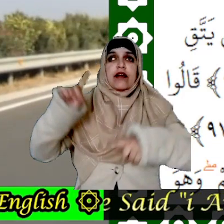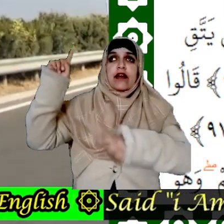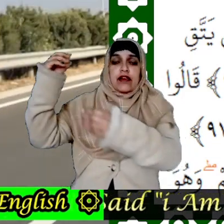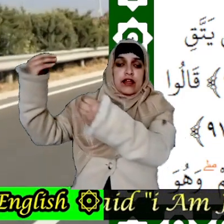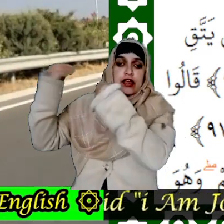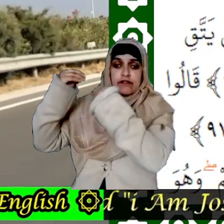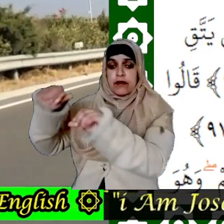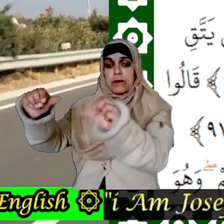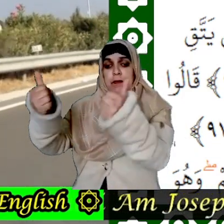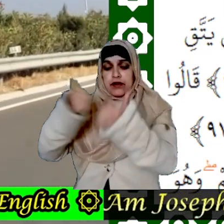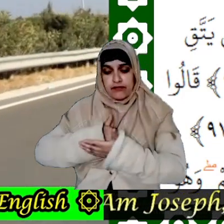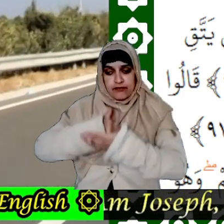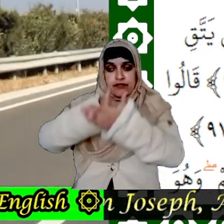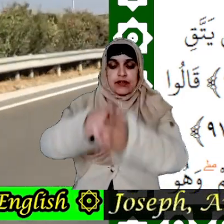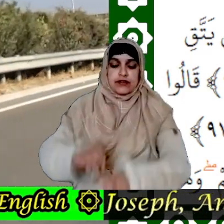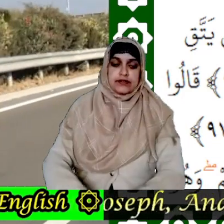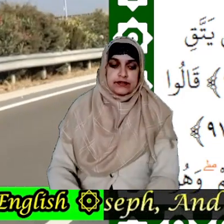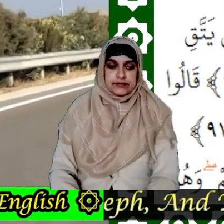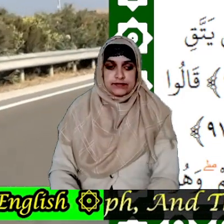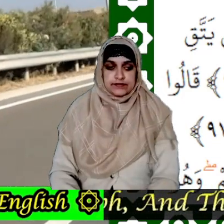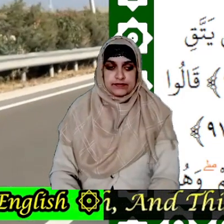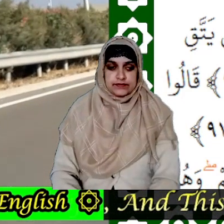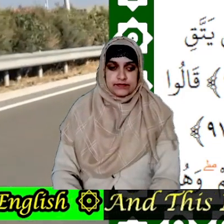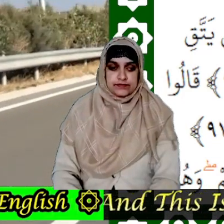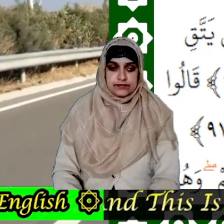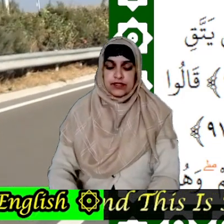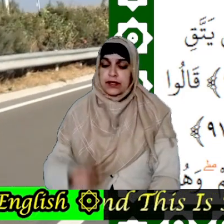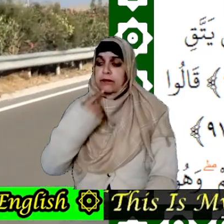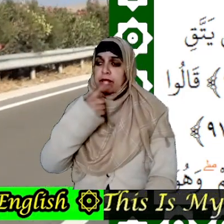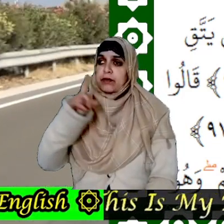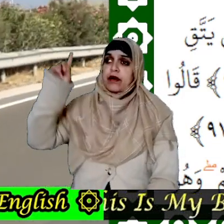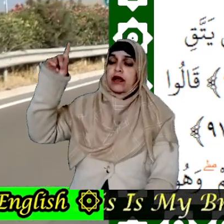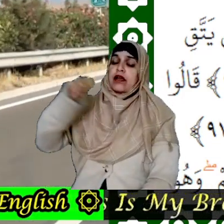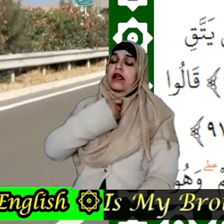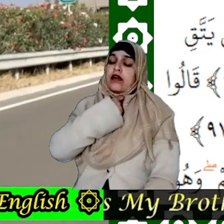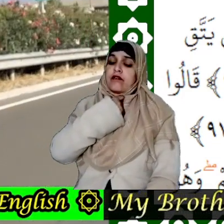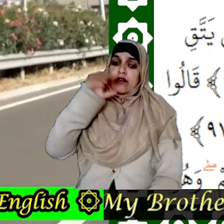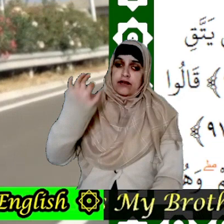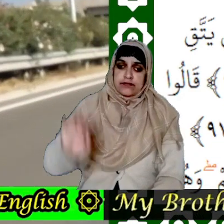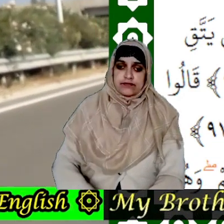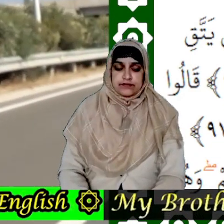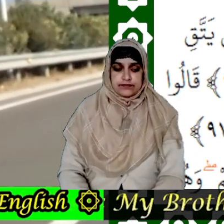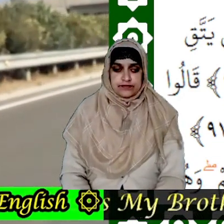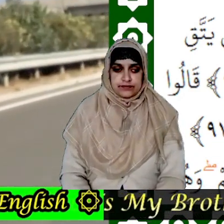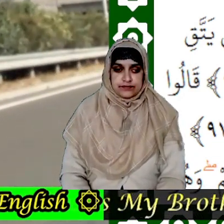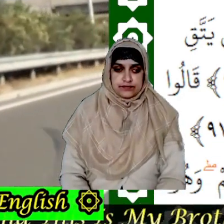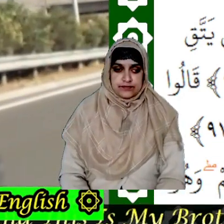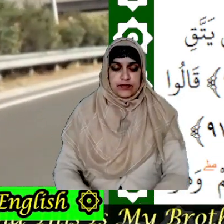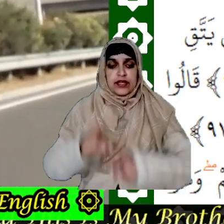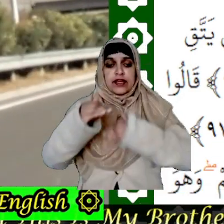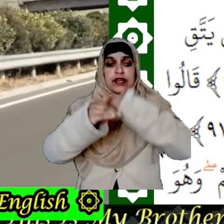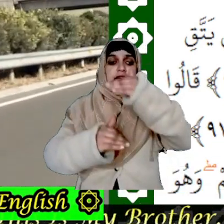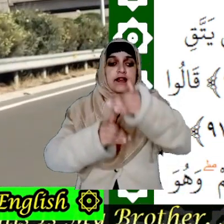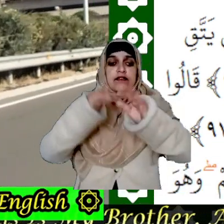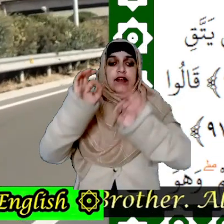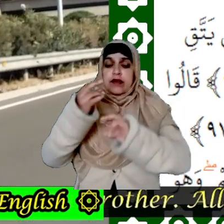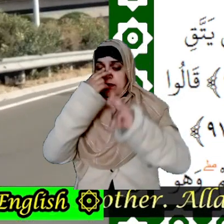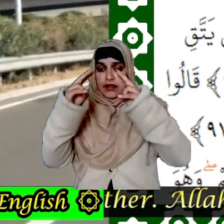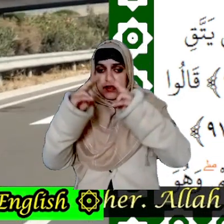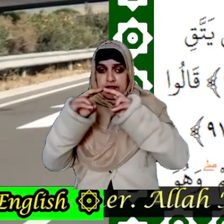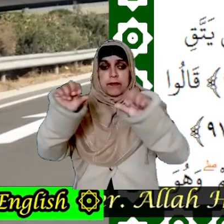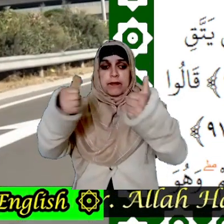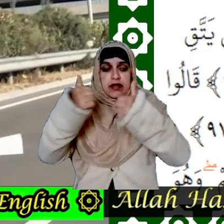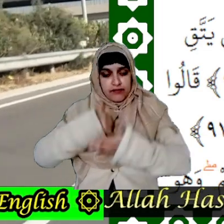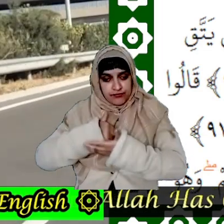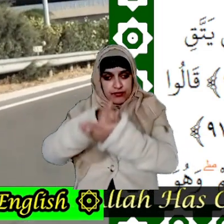فإن الله لا يضيع جزا والرأب سانتلتو دلقي جانبا دوبها قالوا تالله